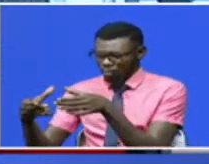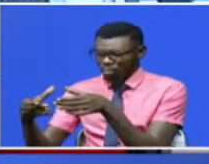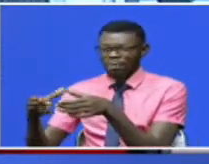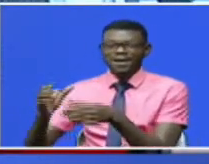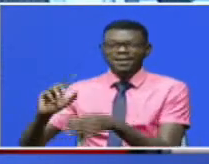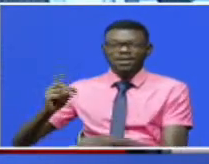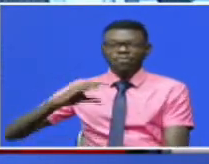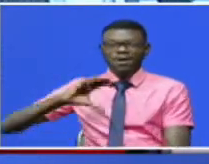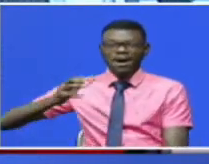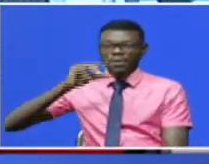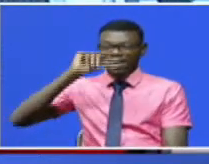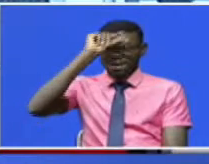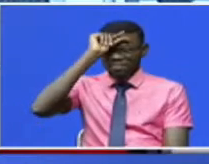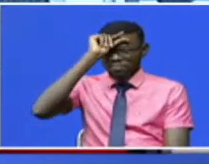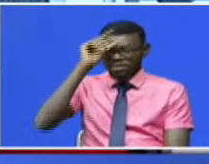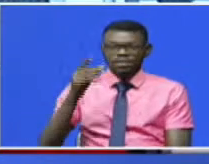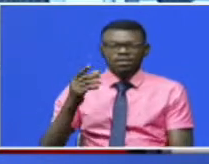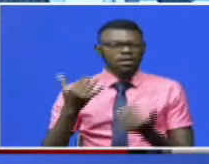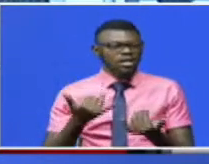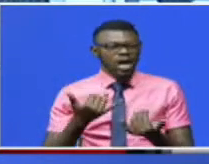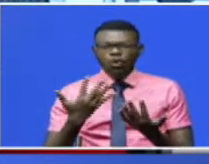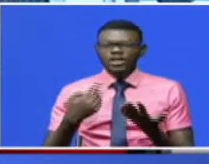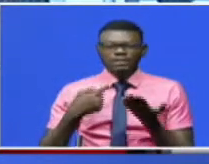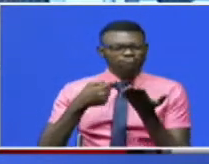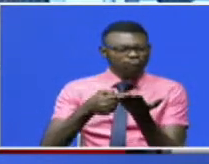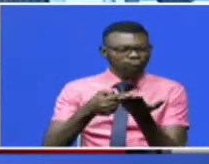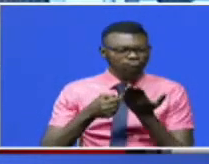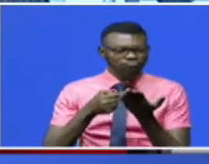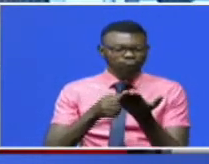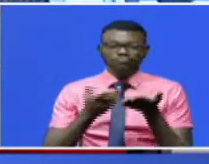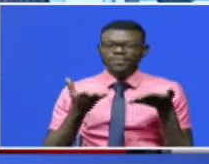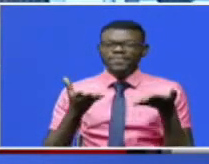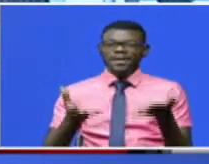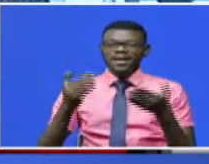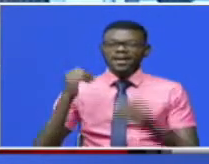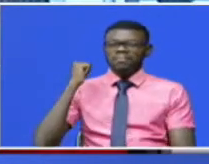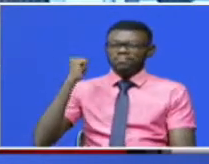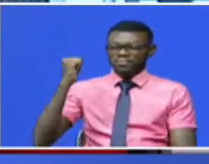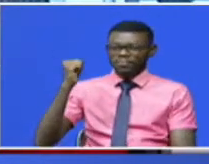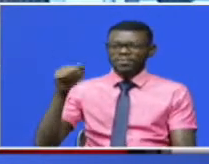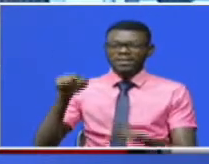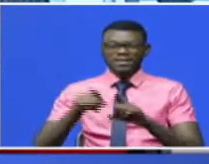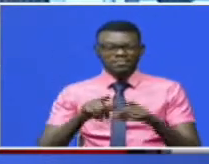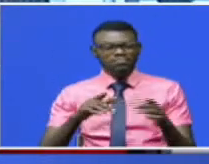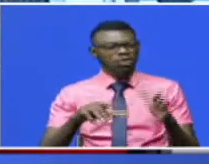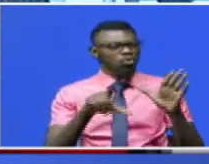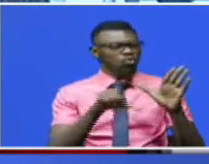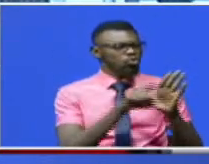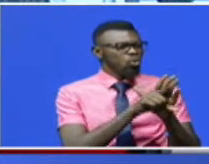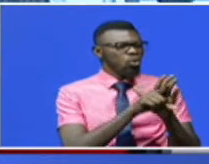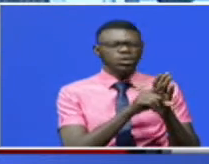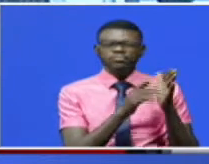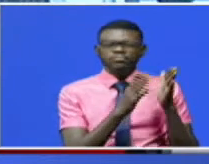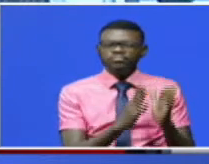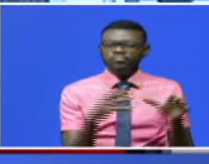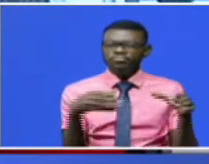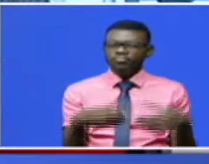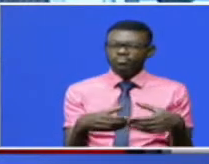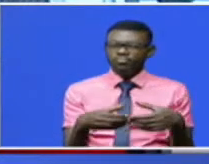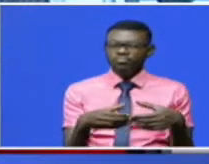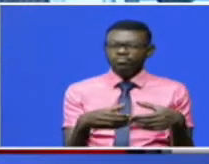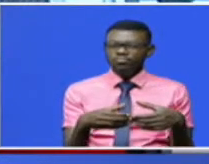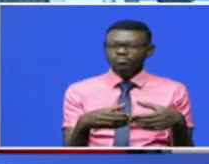Nairobi. Matukio ambayo yameibua mjadala sio tu kwenye ulingo wa siasa bali pia kisheria. Je, wajibu wa kaimu